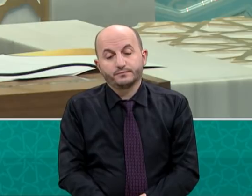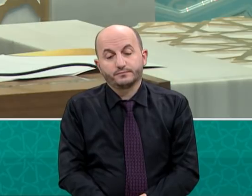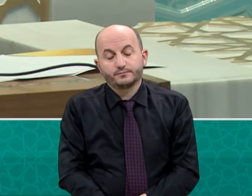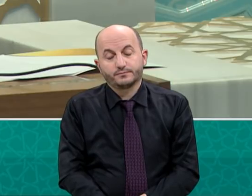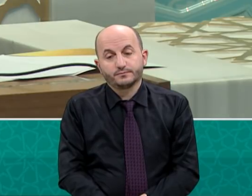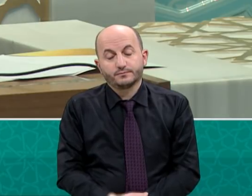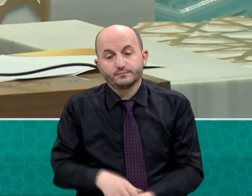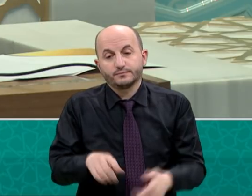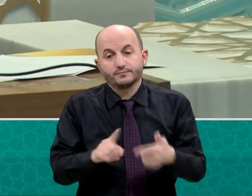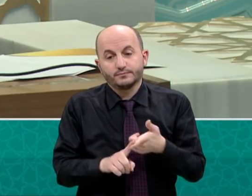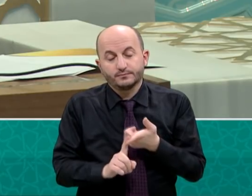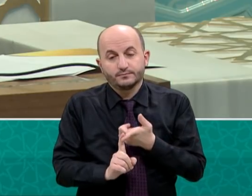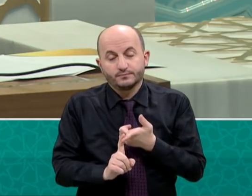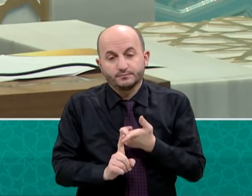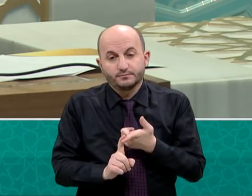2.